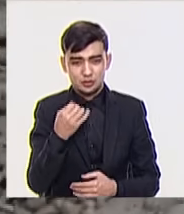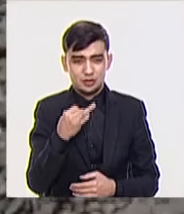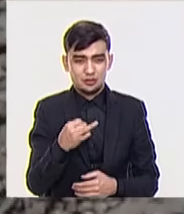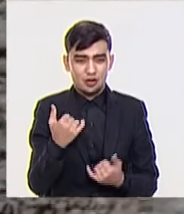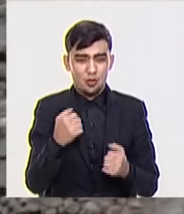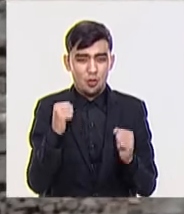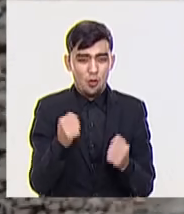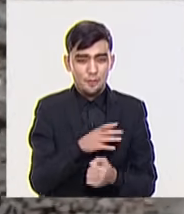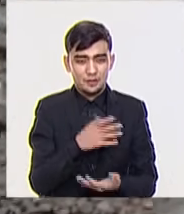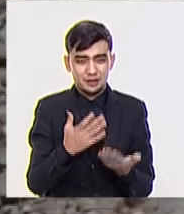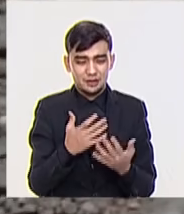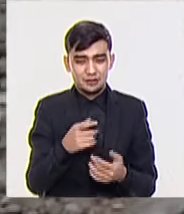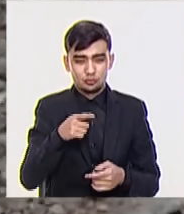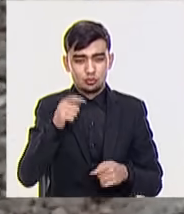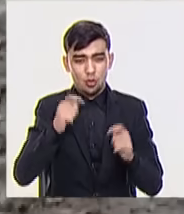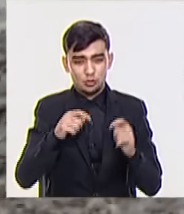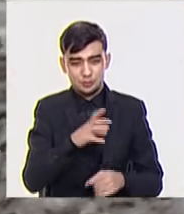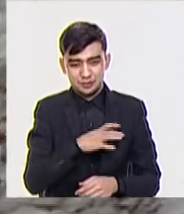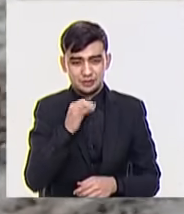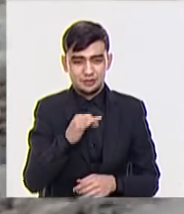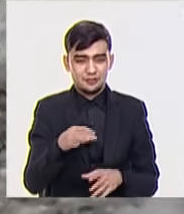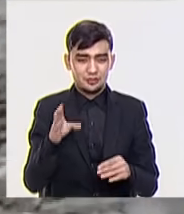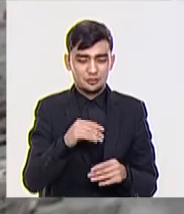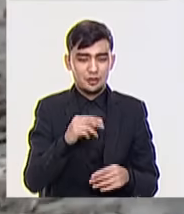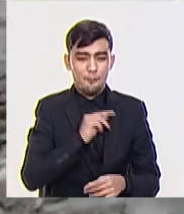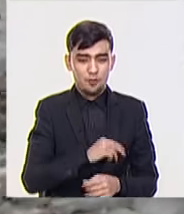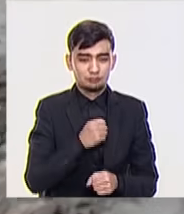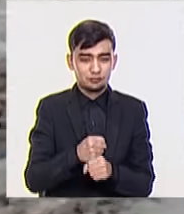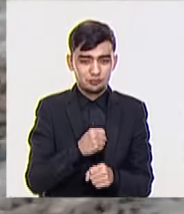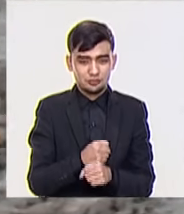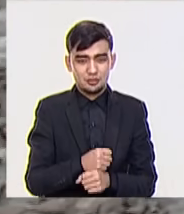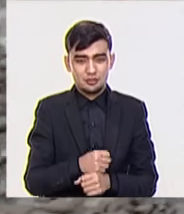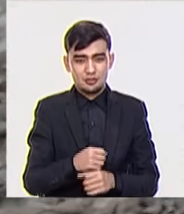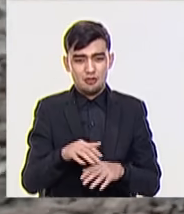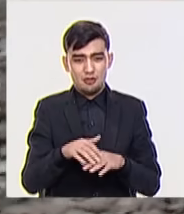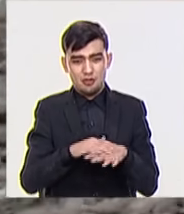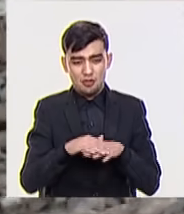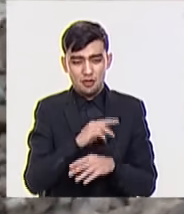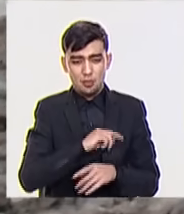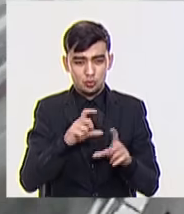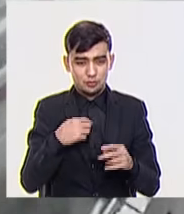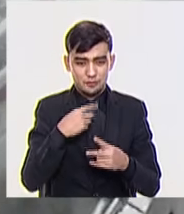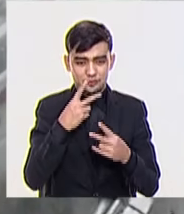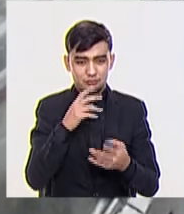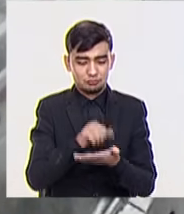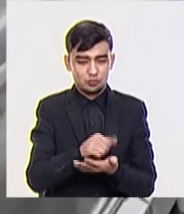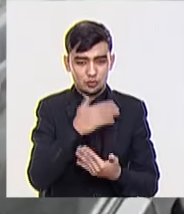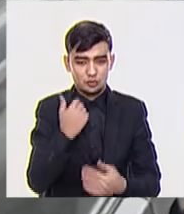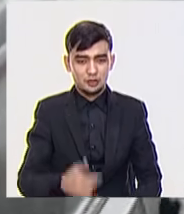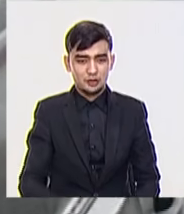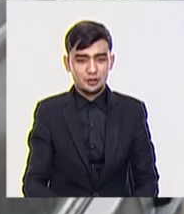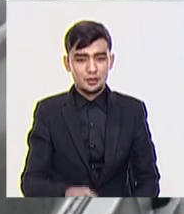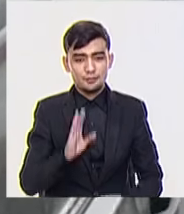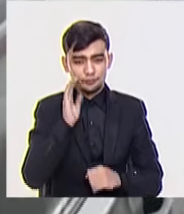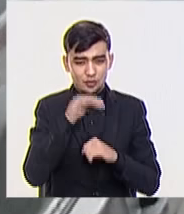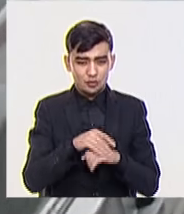қаңтардың қысынан қысылды ма, әлде жауған мына жауыннан жасқанды ма, жұмыс жүргізіп жатқан қалың құрылысшыларды көрген жоқпыз. Азынан кешке дейін бос